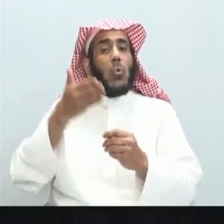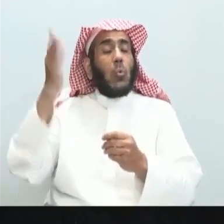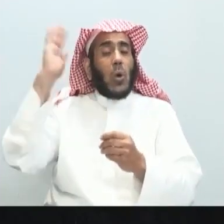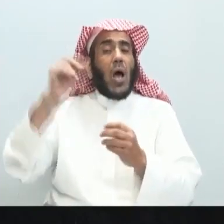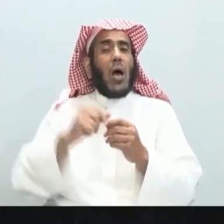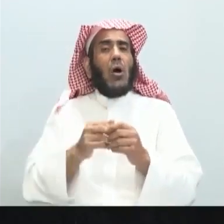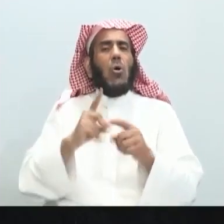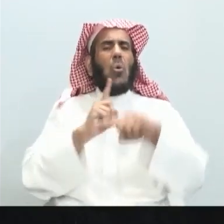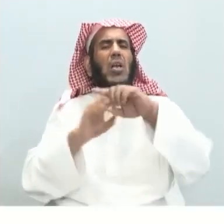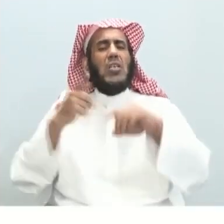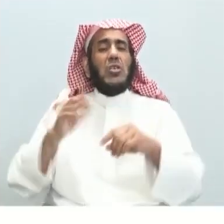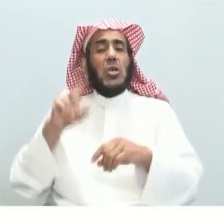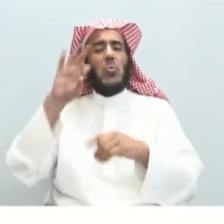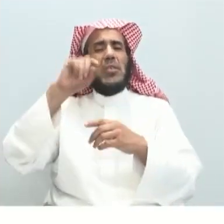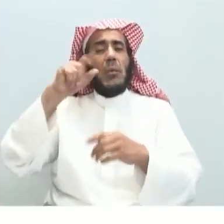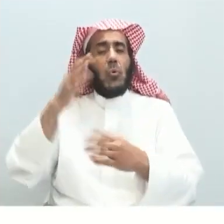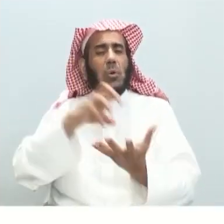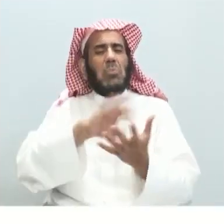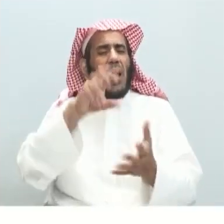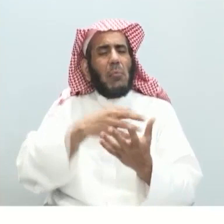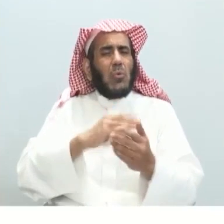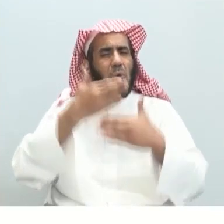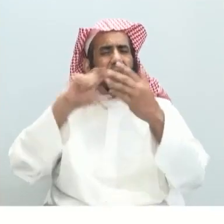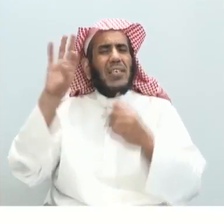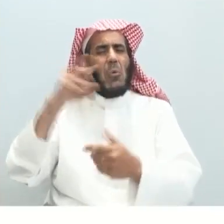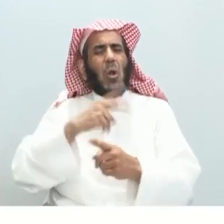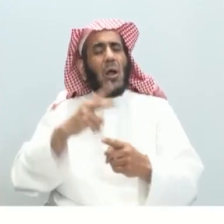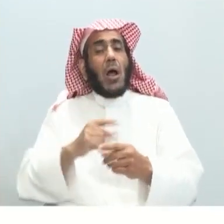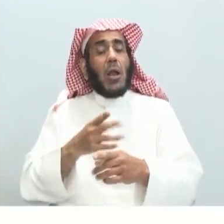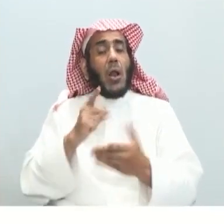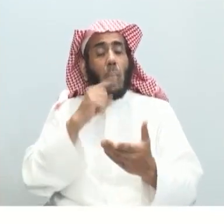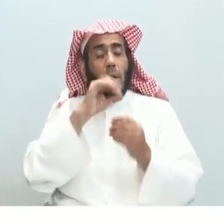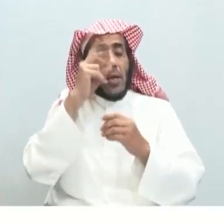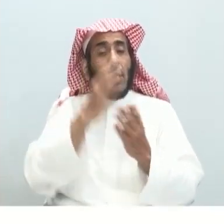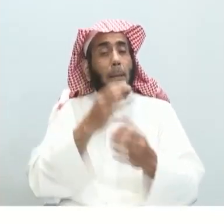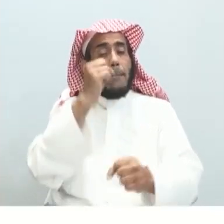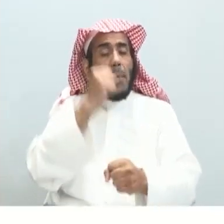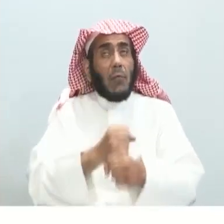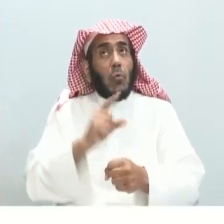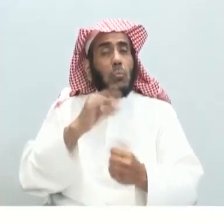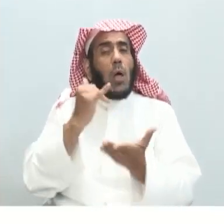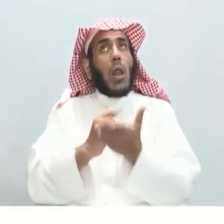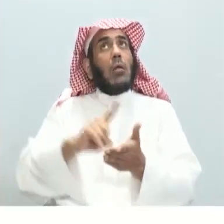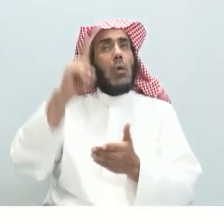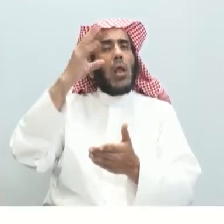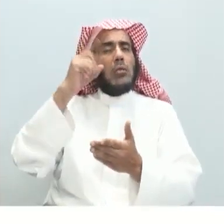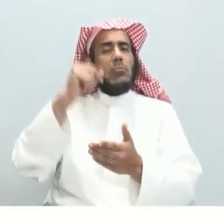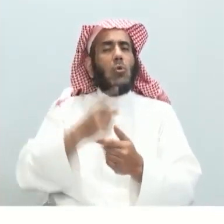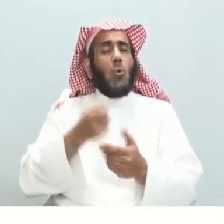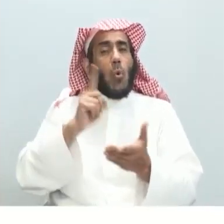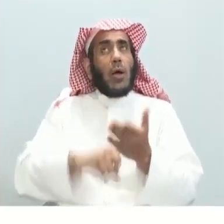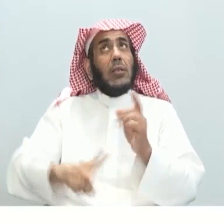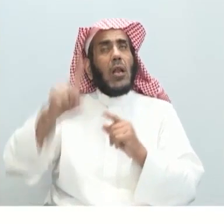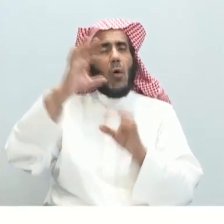والزبور ناتي الى الجواب هنا انه محفوظ من الله عز وجل وانا